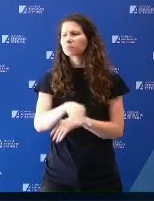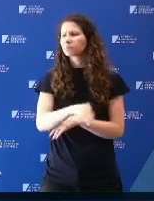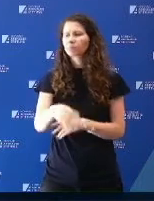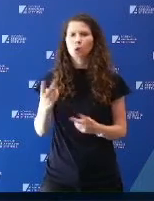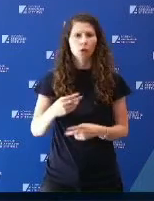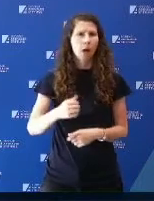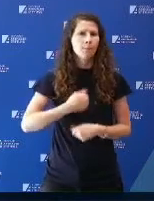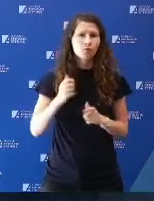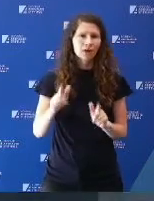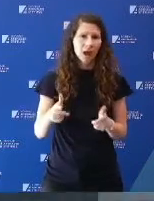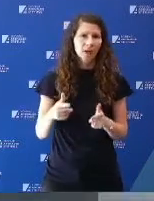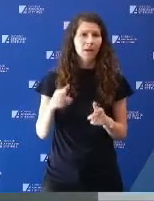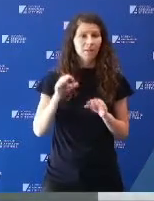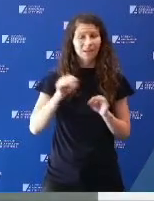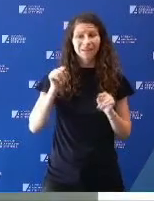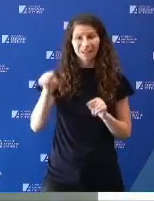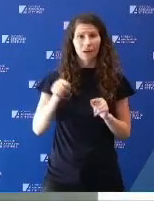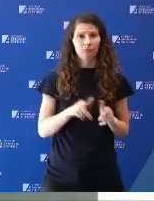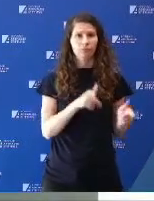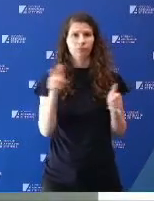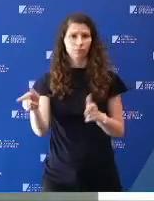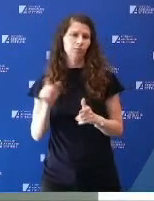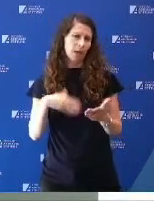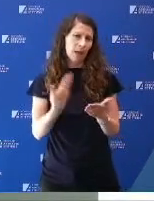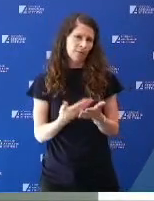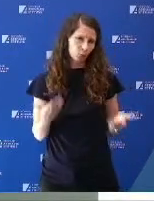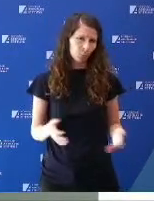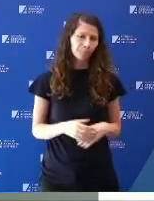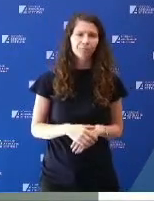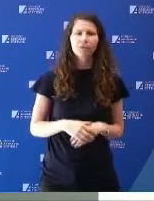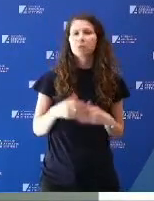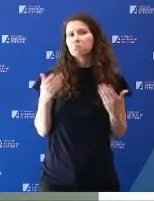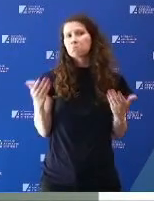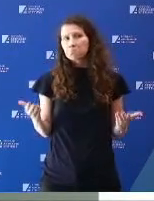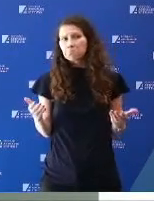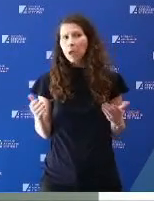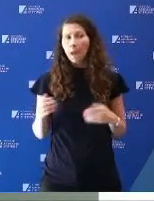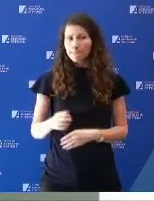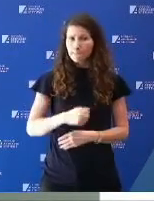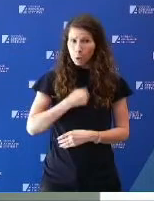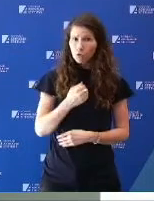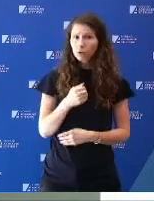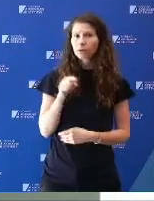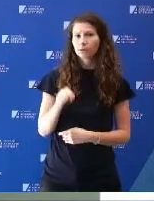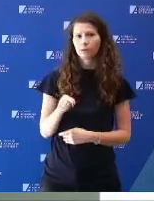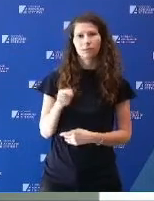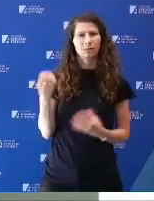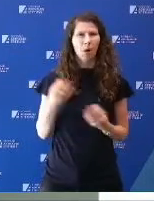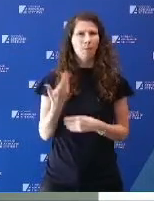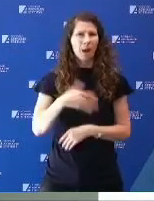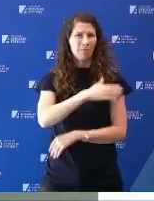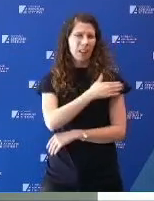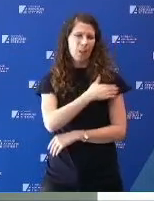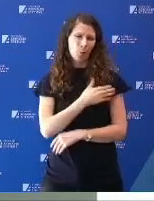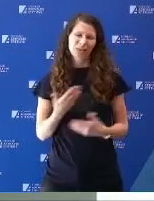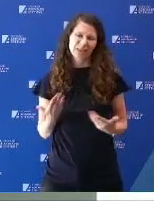ist eine Empfehlung, die ich da geben würde. Ansonsten muss Mut wieder so ein bisschen mehr belohnt werden. Ja?